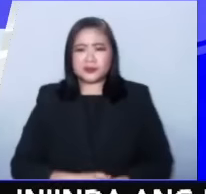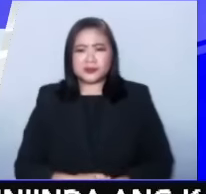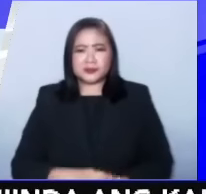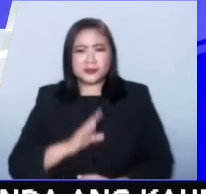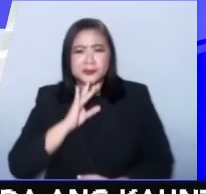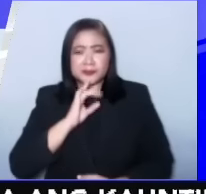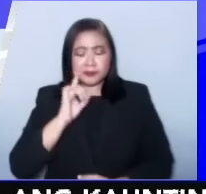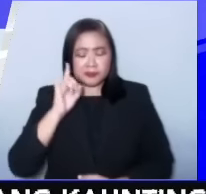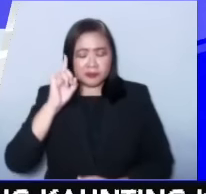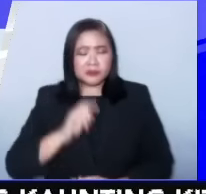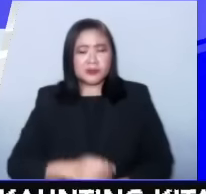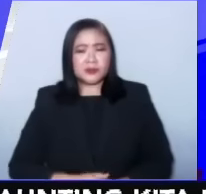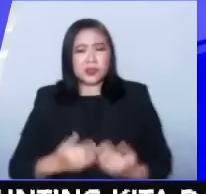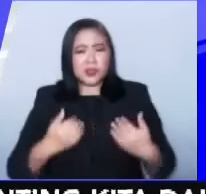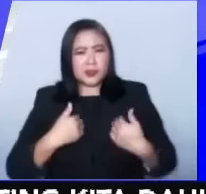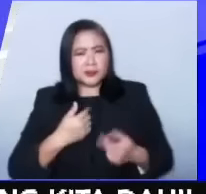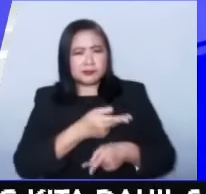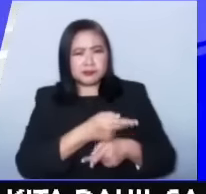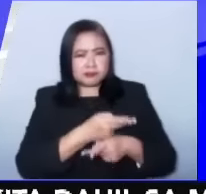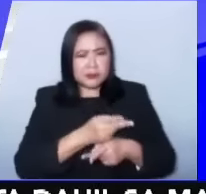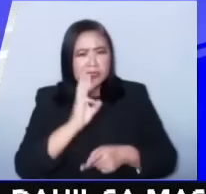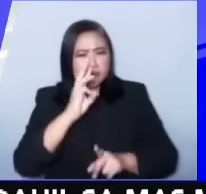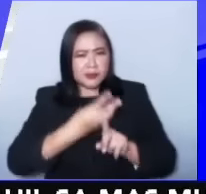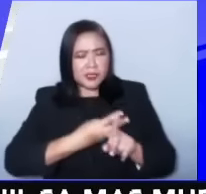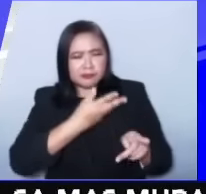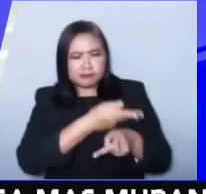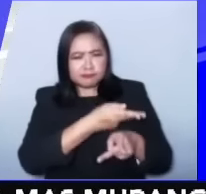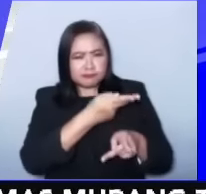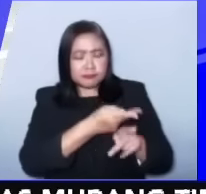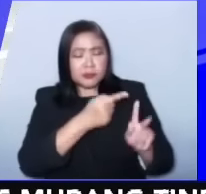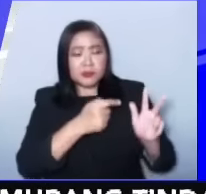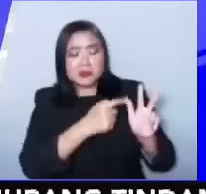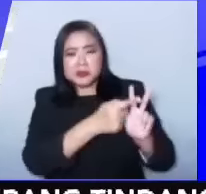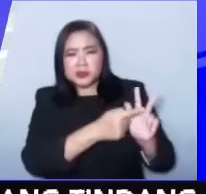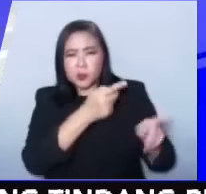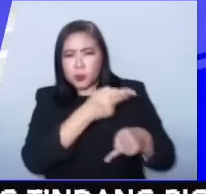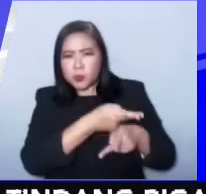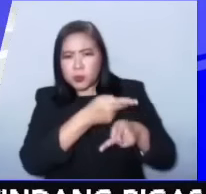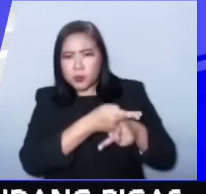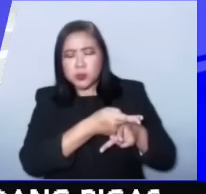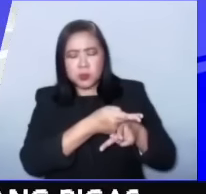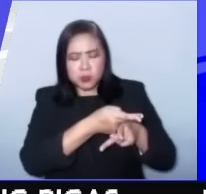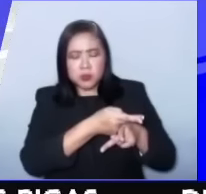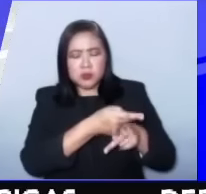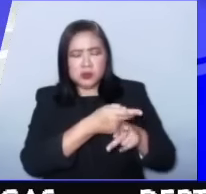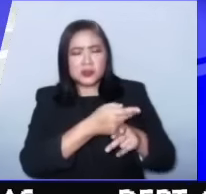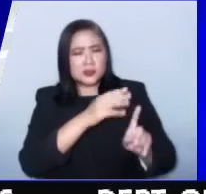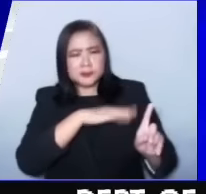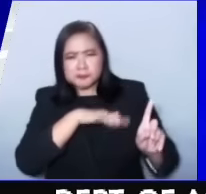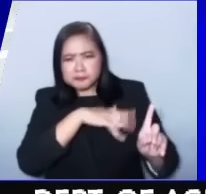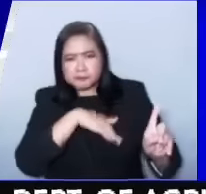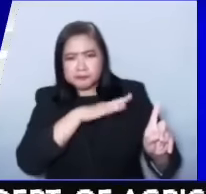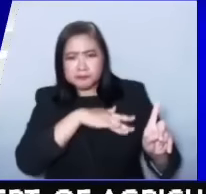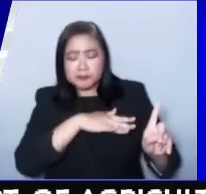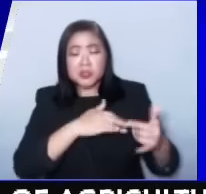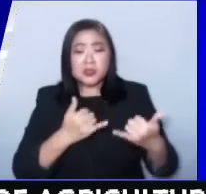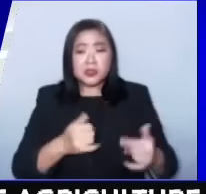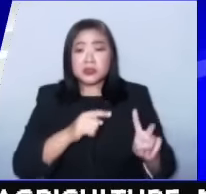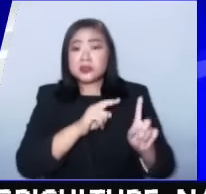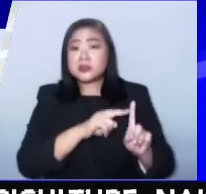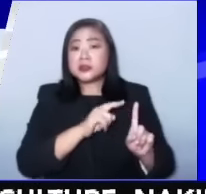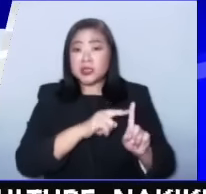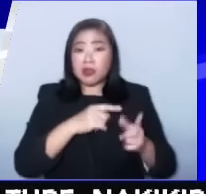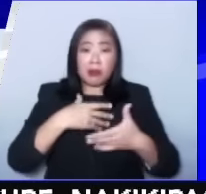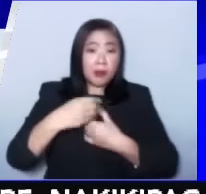na buwan sa pag-monitor dito sa ating mga suspects mula po ito nung lumabas itong isa ay minonitor na